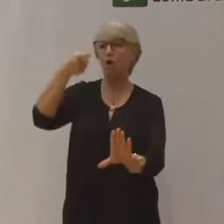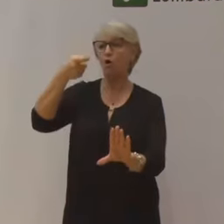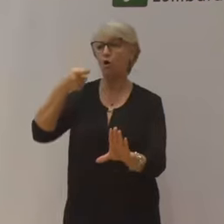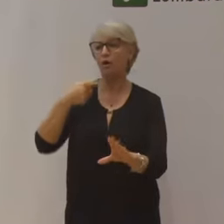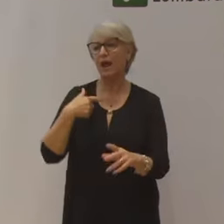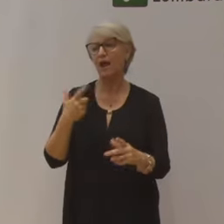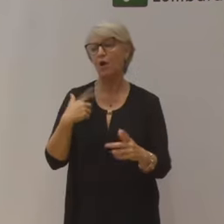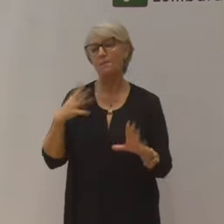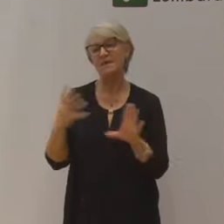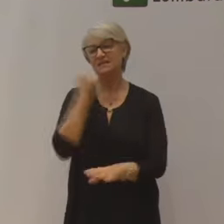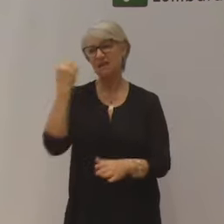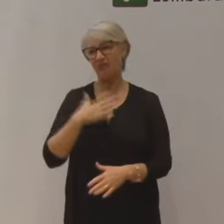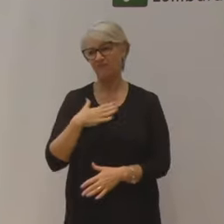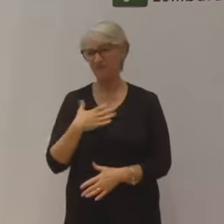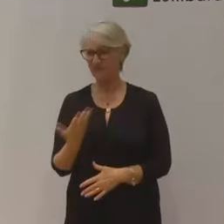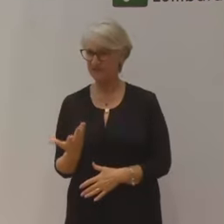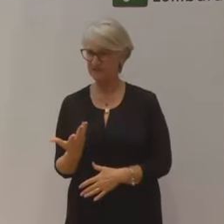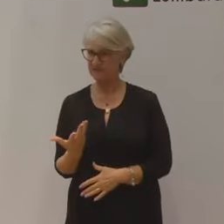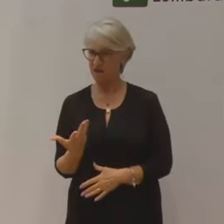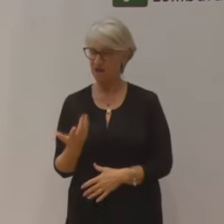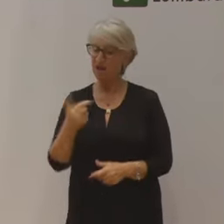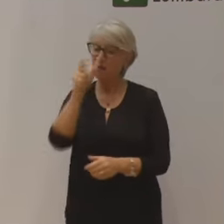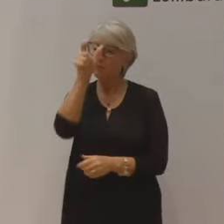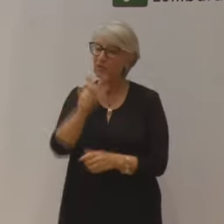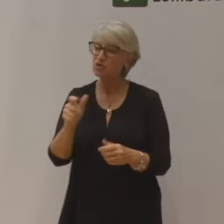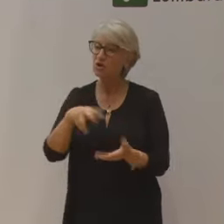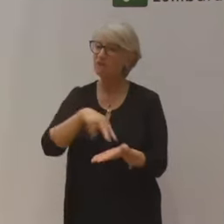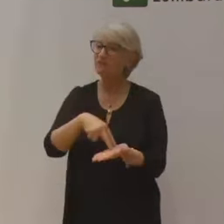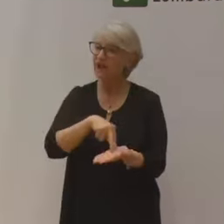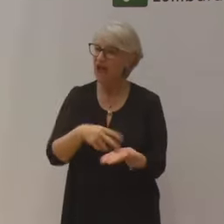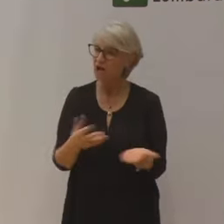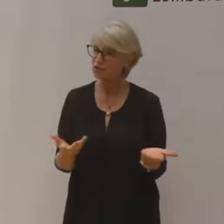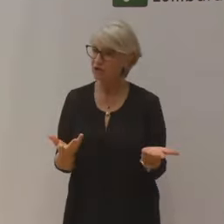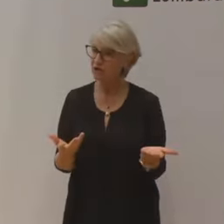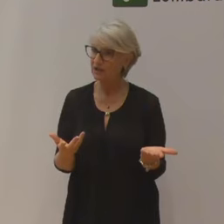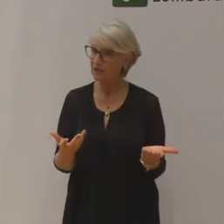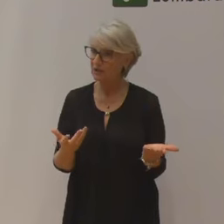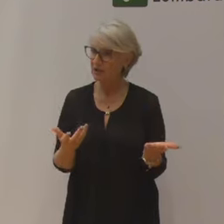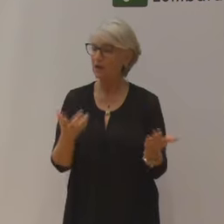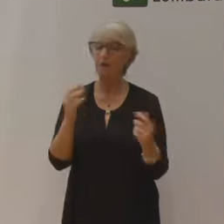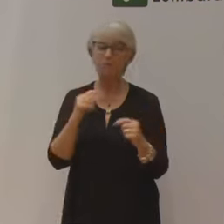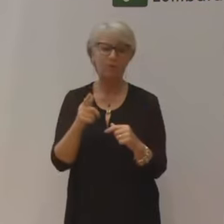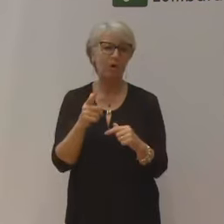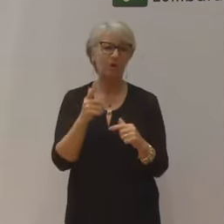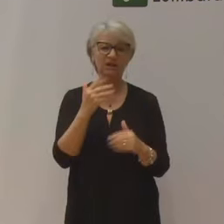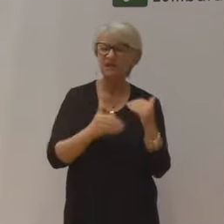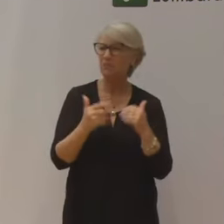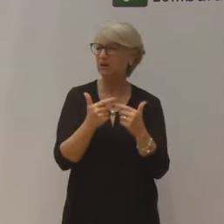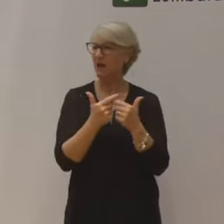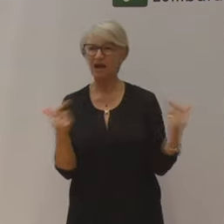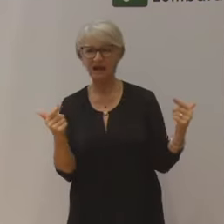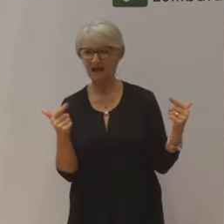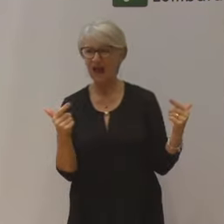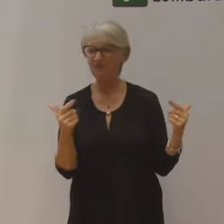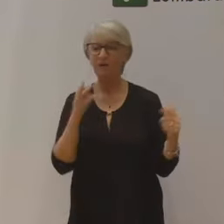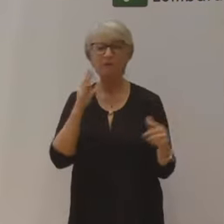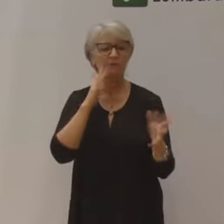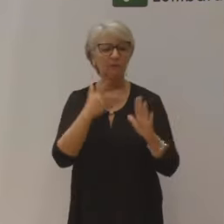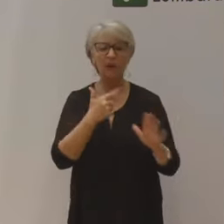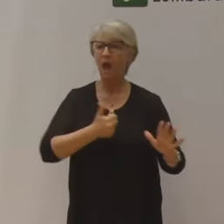Così dei cosiddetti soggetti fragili ed affetti da forme di disabilità gravi, tali da minare la loro